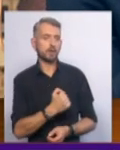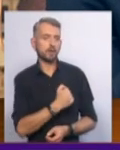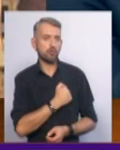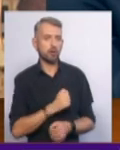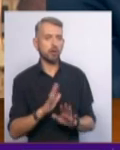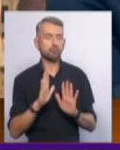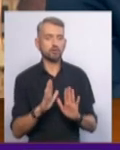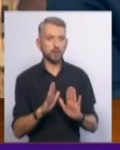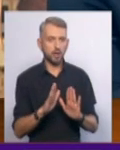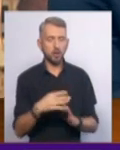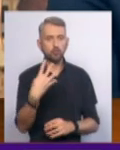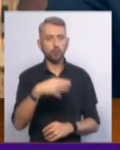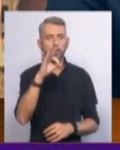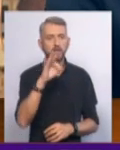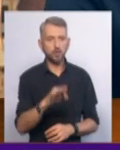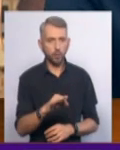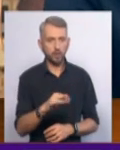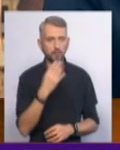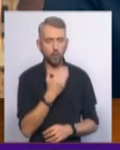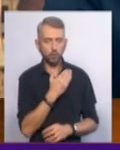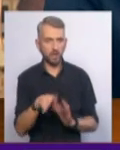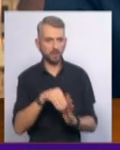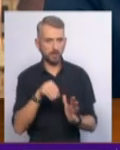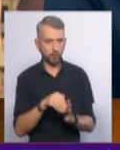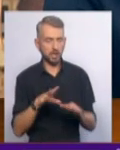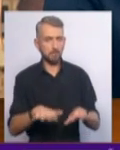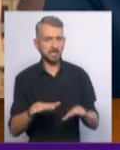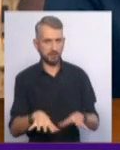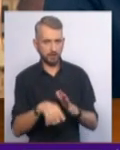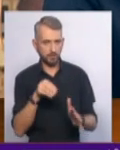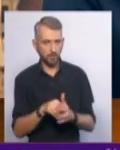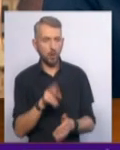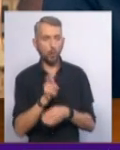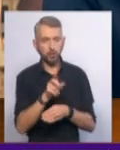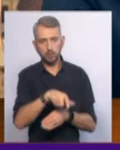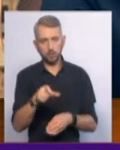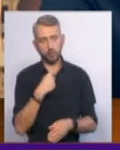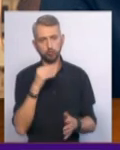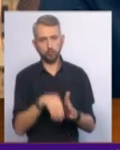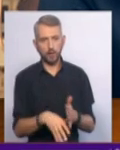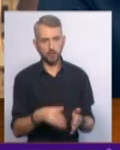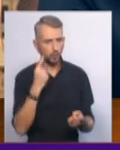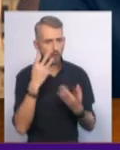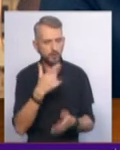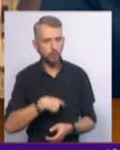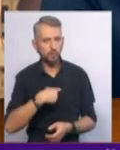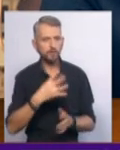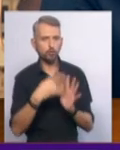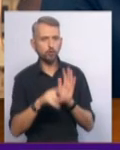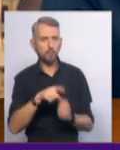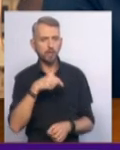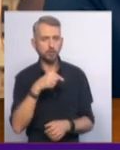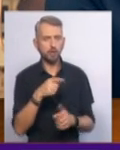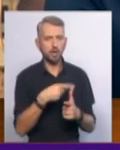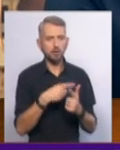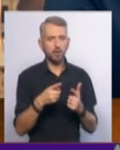лише 40% на останніх виборах на місцевих ходило людей голосувати. Угу. Уявіть собі, в 91-му або